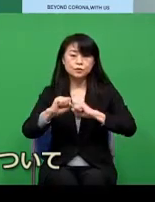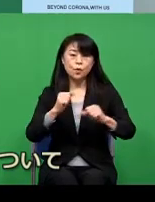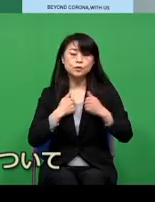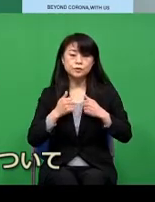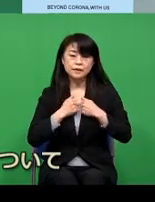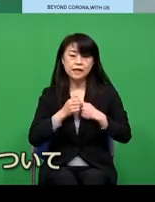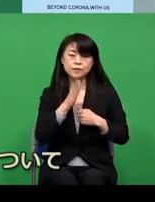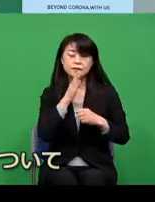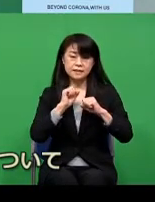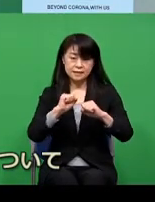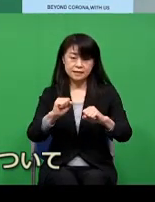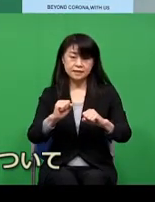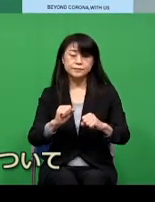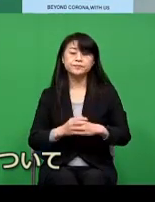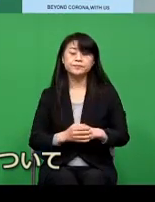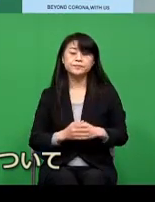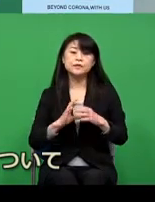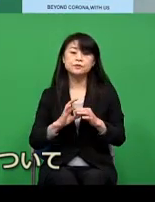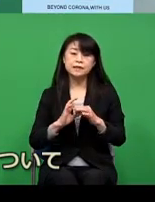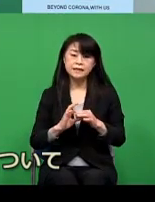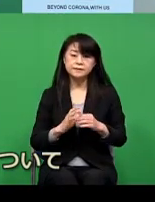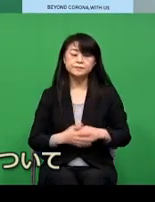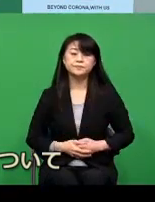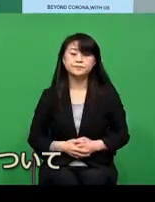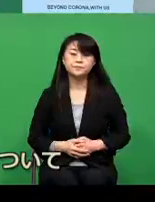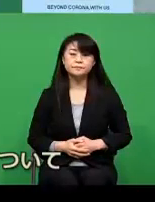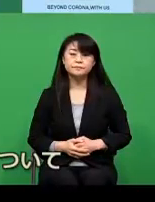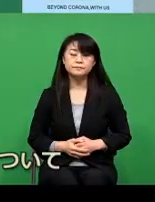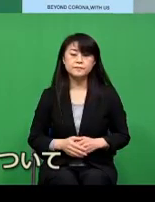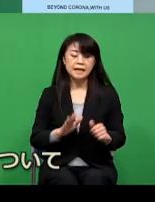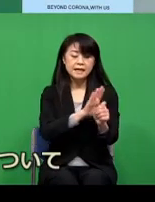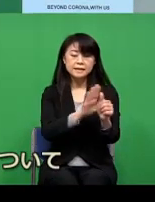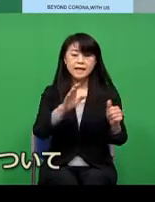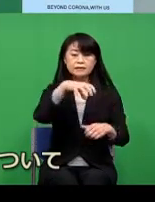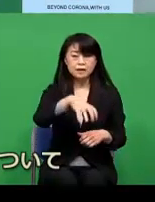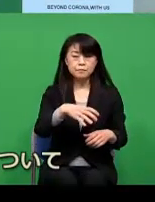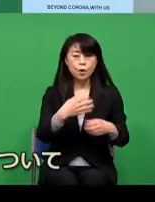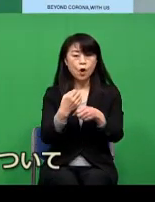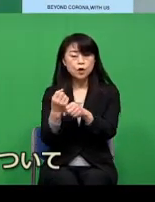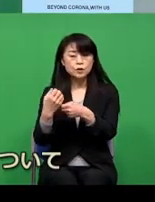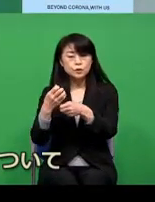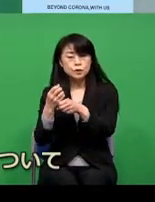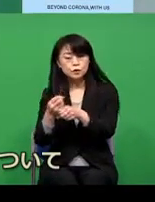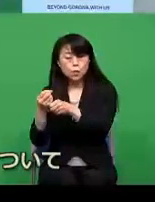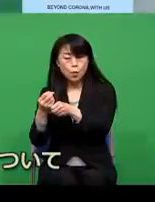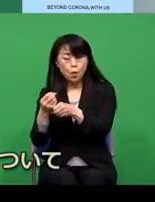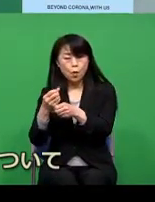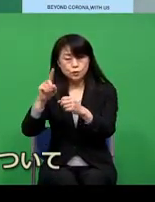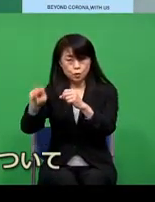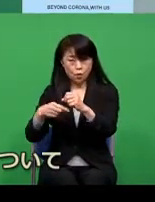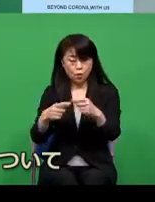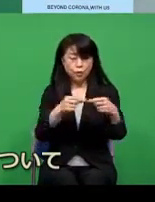の実施ということであります。まあ、内閣官房消防庁、まあ、国とです